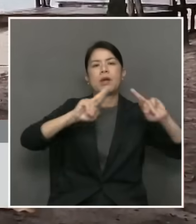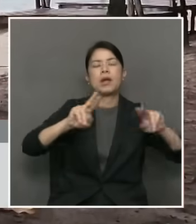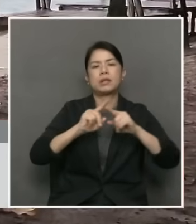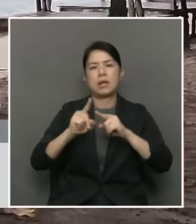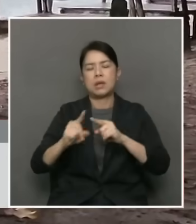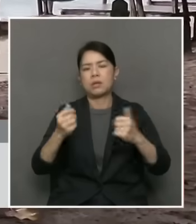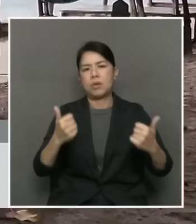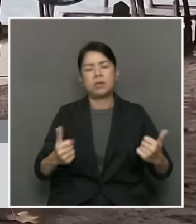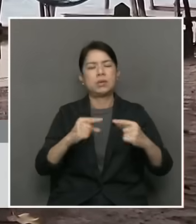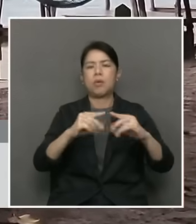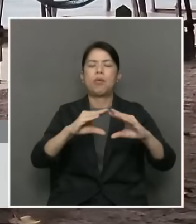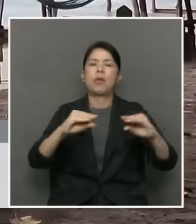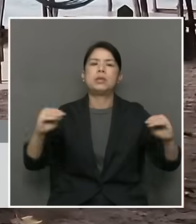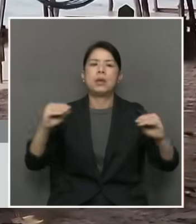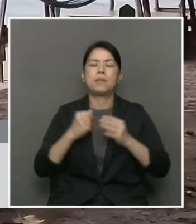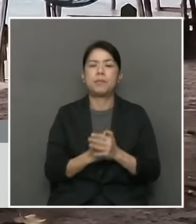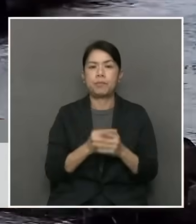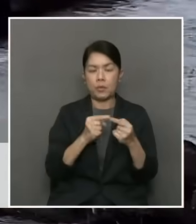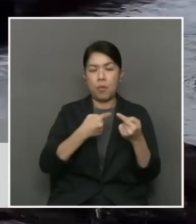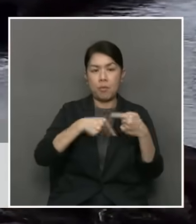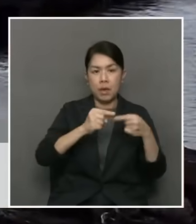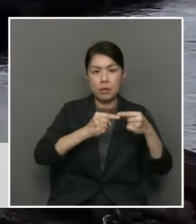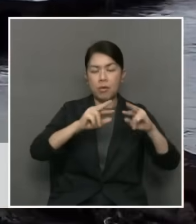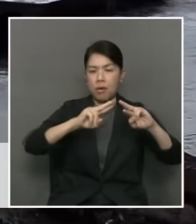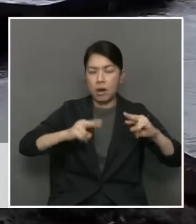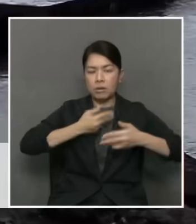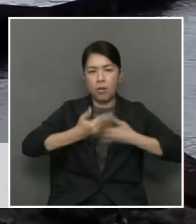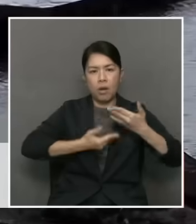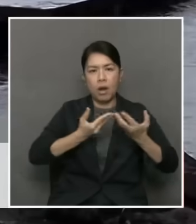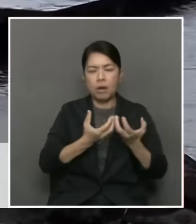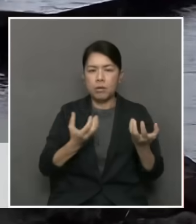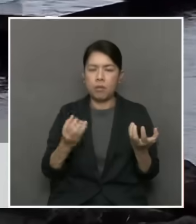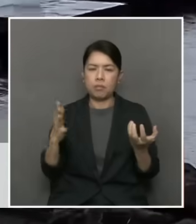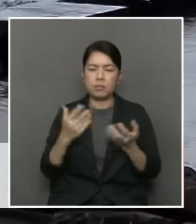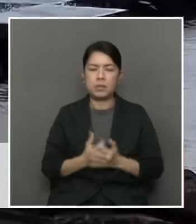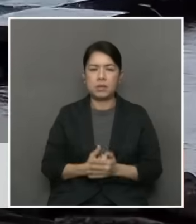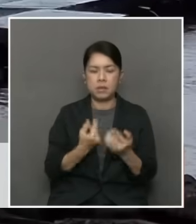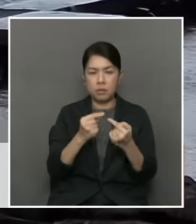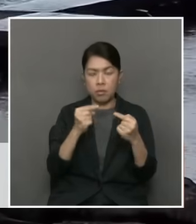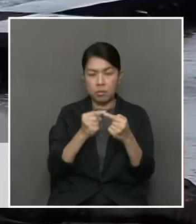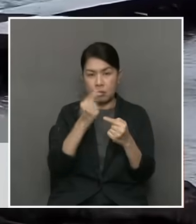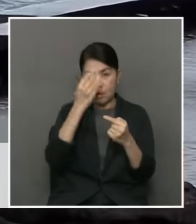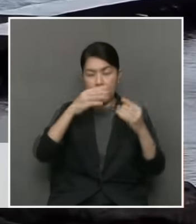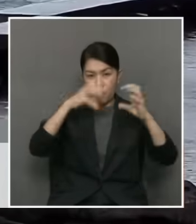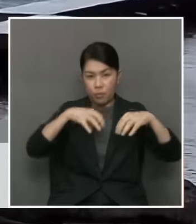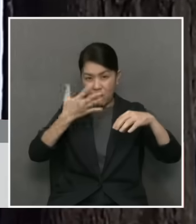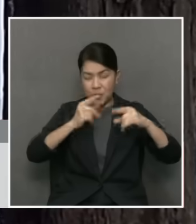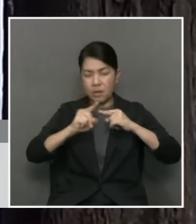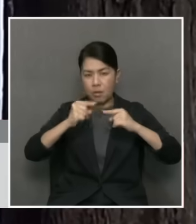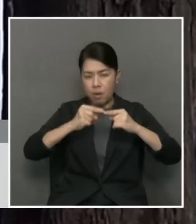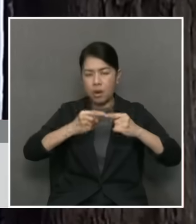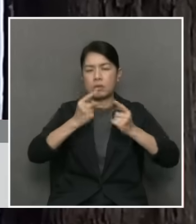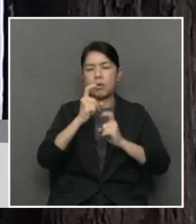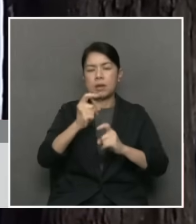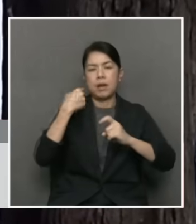ค่ะไม่ได้มีร้านข้าลงมาขายในพื้นที่นะคะฝนทิ้งช่วงไปแต่ว่าลมทะเลยังคงค่อนข้างแรงนั่นเองค่ะส่วนข้อ